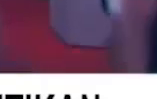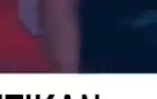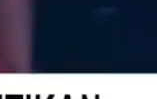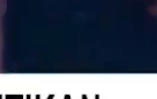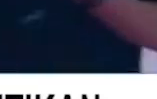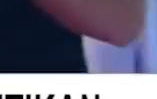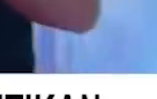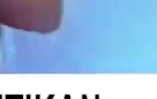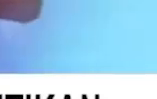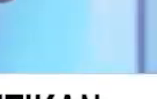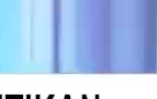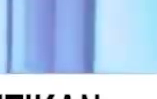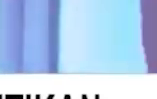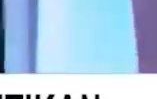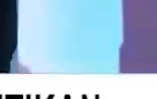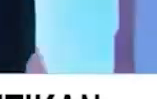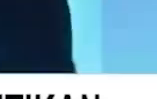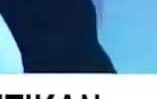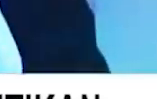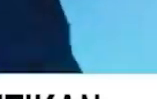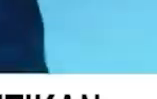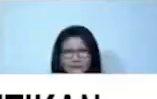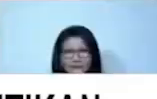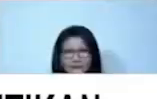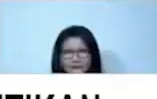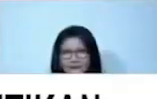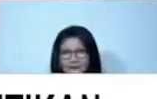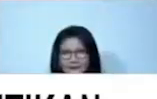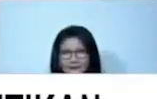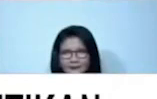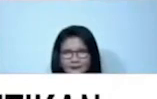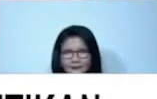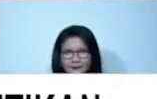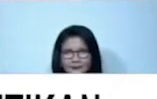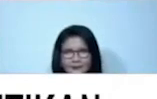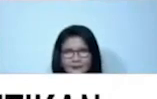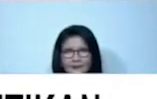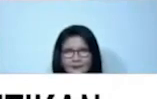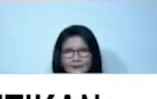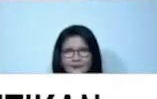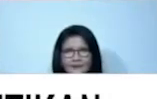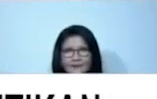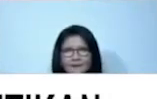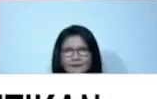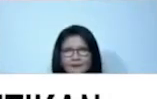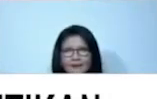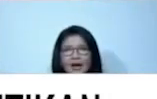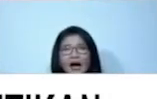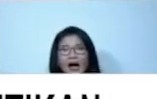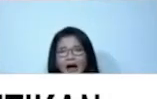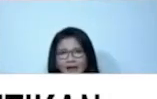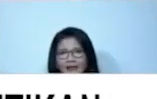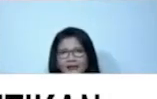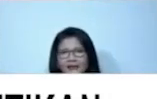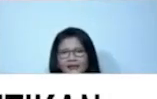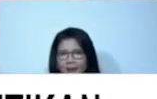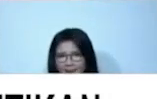capras nomor urut 3 Ganjar pranowo punya pandangan lain dalam menutup debat perdananya semalam Ganjar menjanjikan layanan pemerintahan